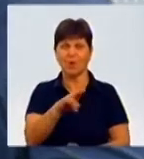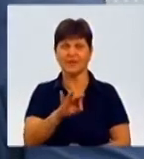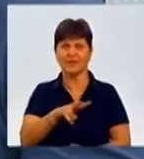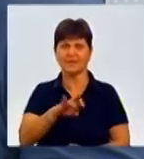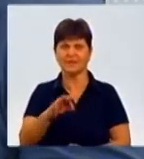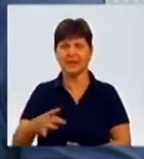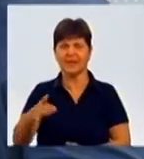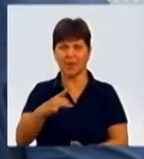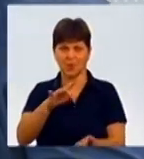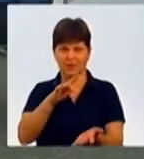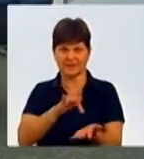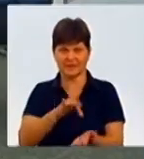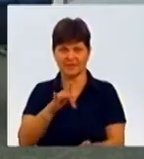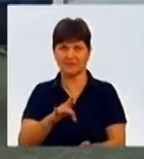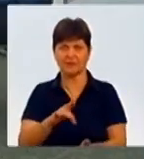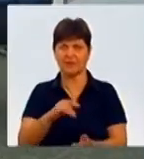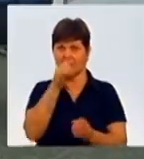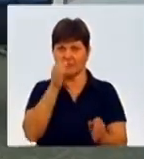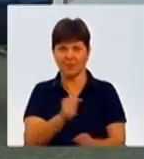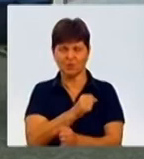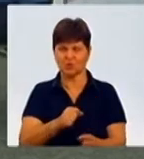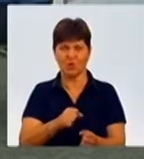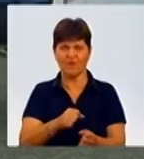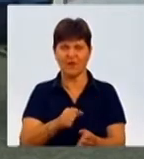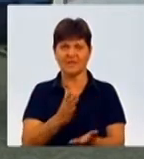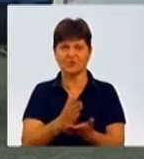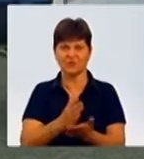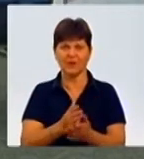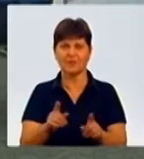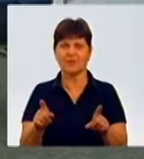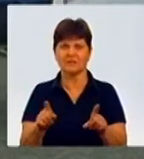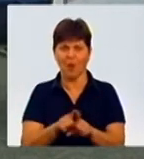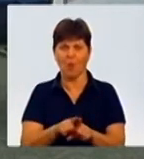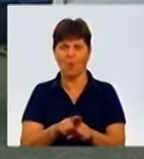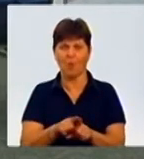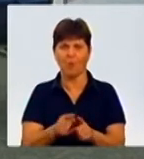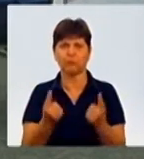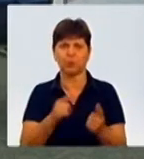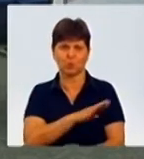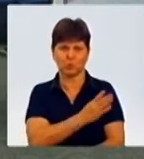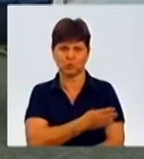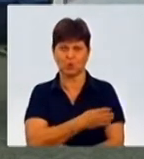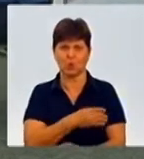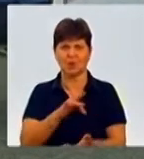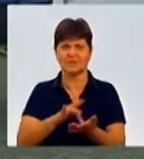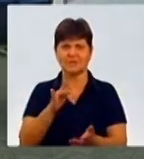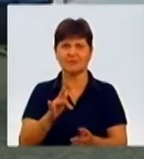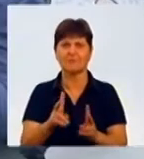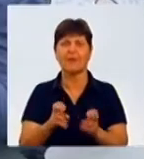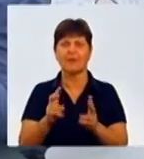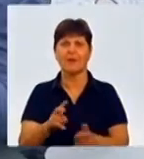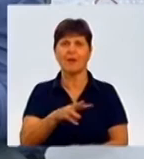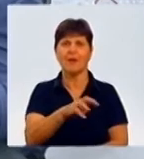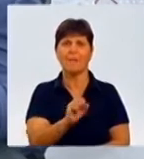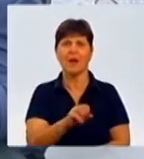просто в статуті неможливо існування такого потужного центру без наявності такої необхідної структури, як мамологічне відділення. Це